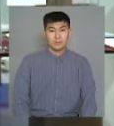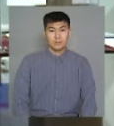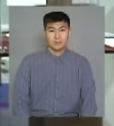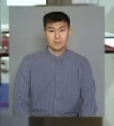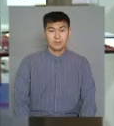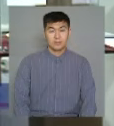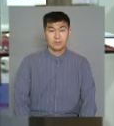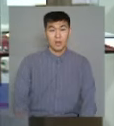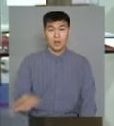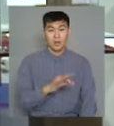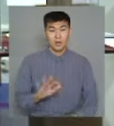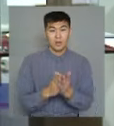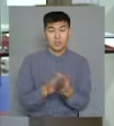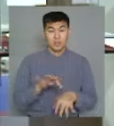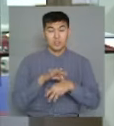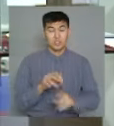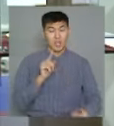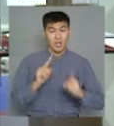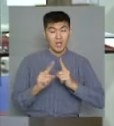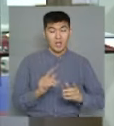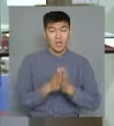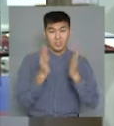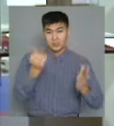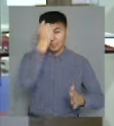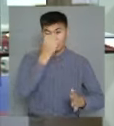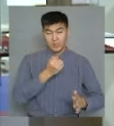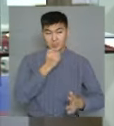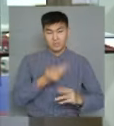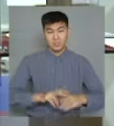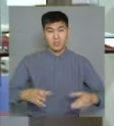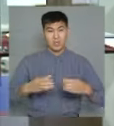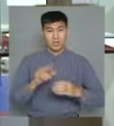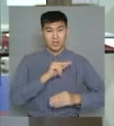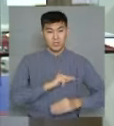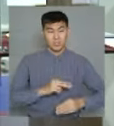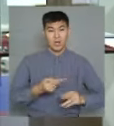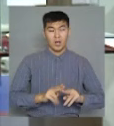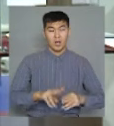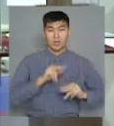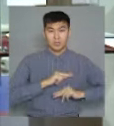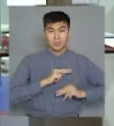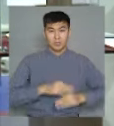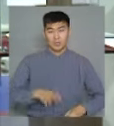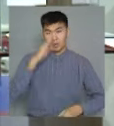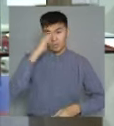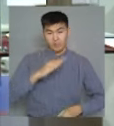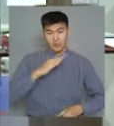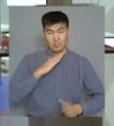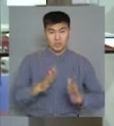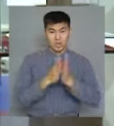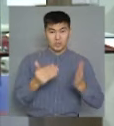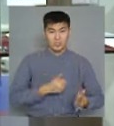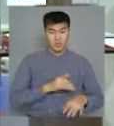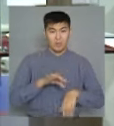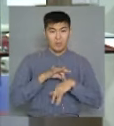в областной библиотеке прошел круглый стол Спасибо всем коллективу сотрудникам которые оценили заслуги нашего отца и выразили